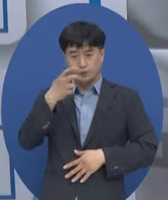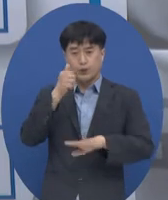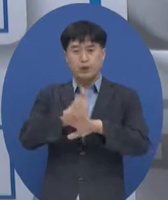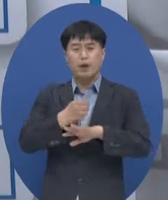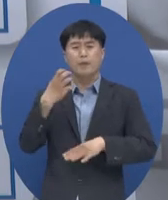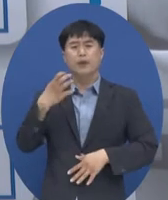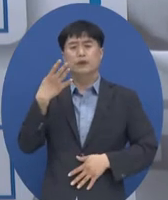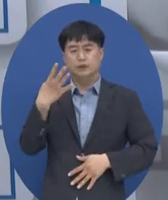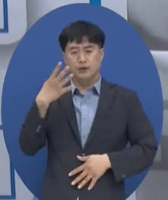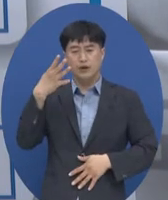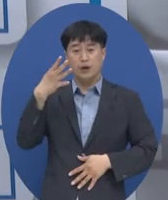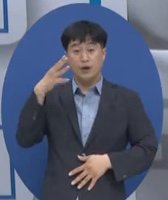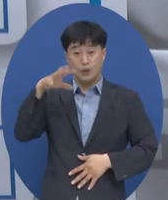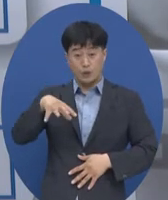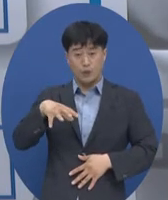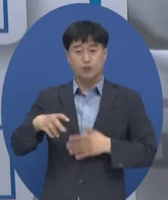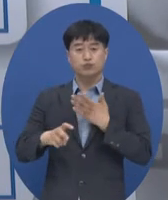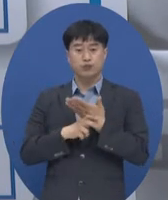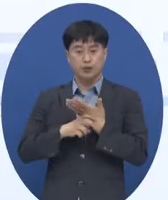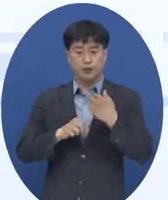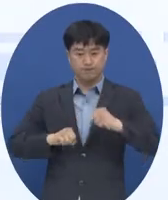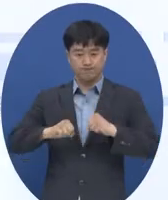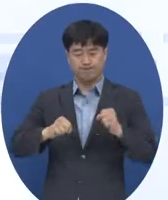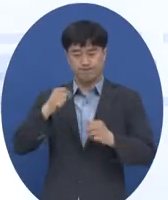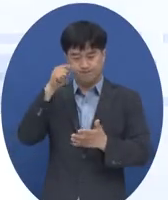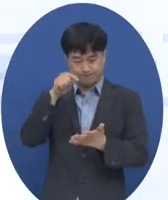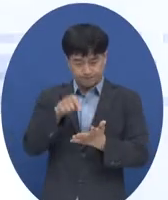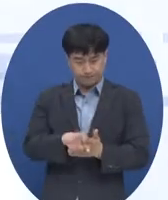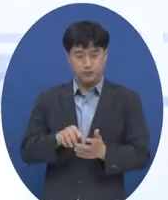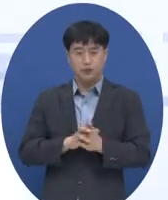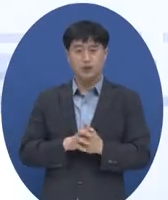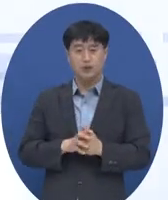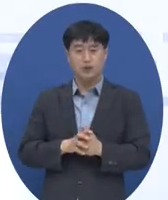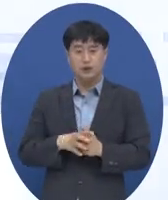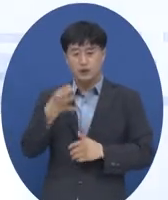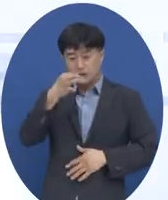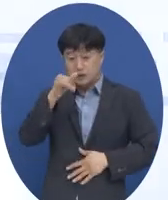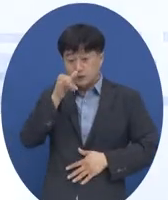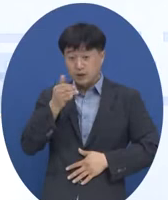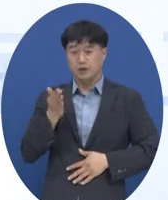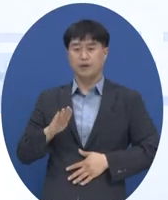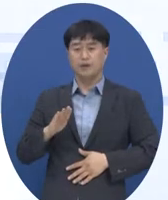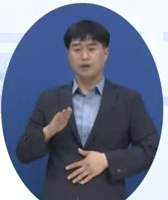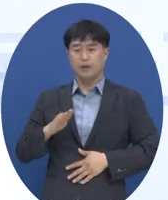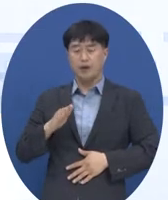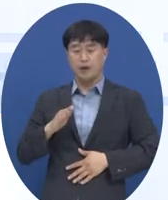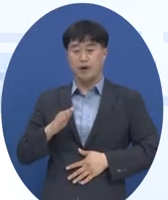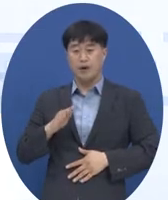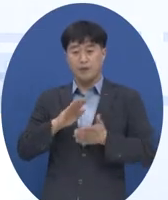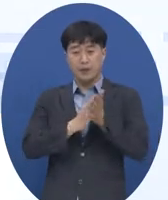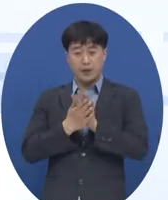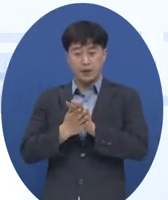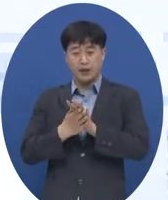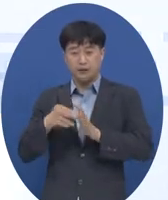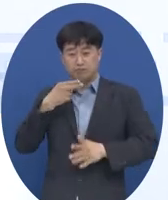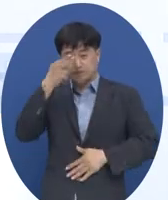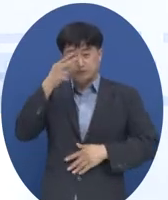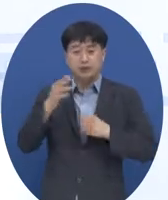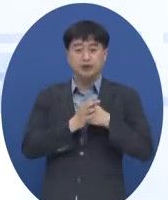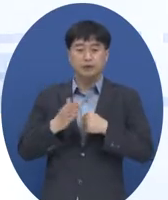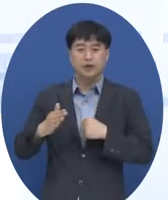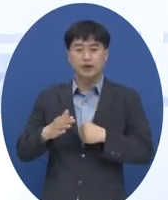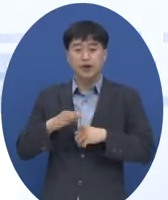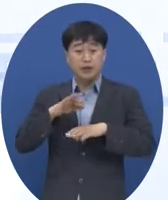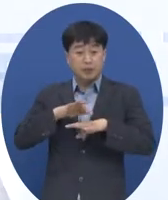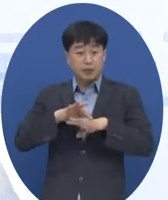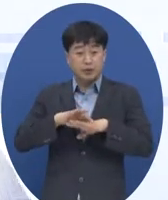43곳에서 불법 행위가 적발됐습니다. 효과는 있긴 있을 테지만 인체에 변성 알코올이 있음으로 인해서